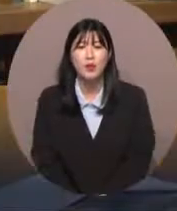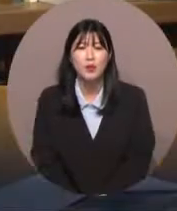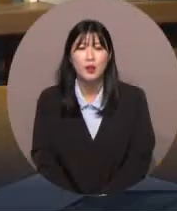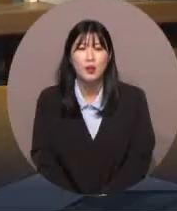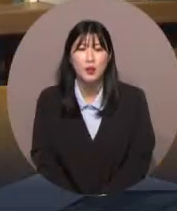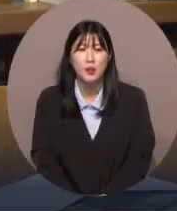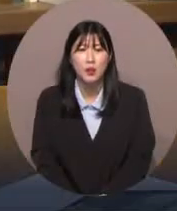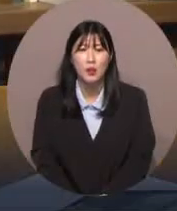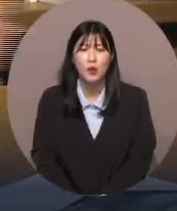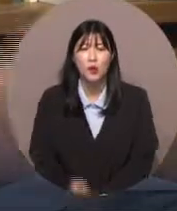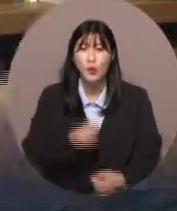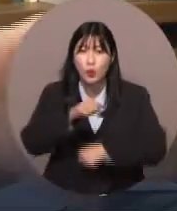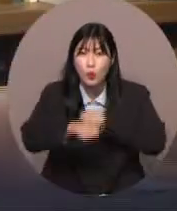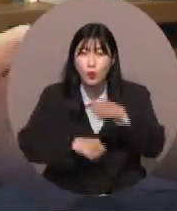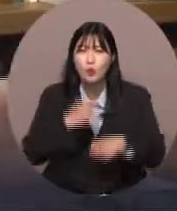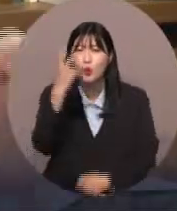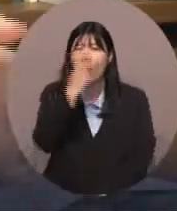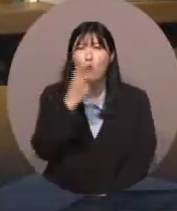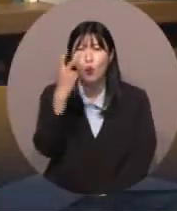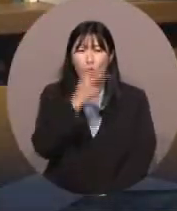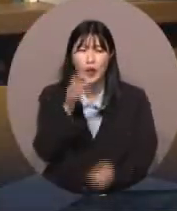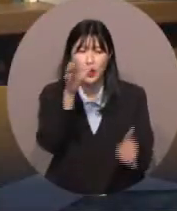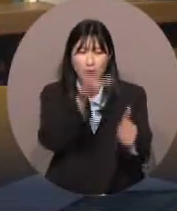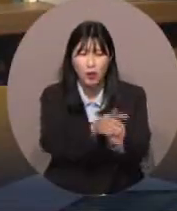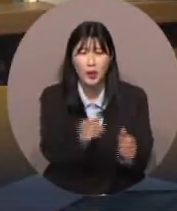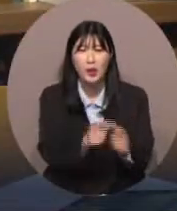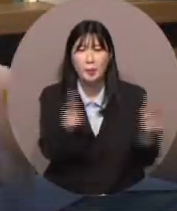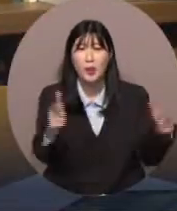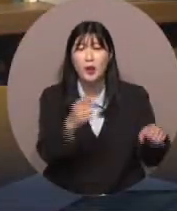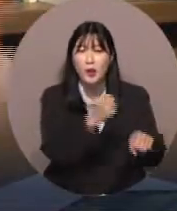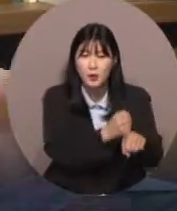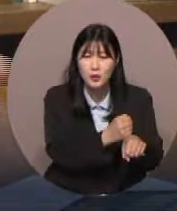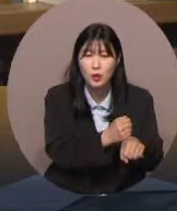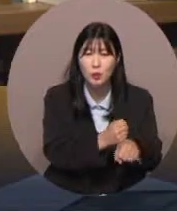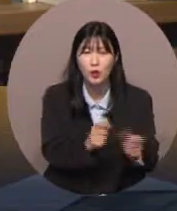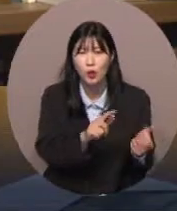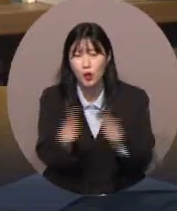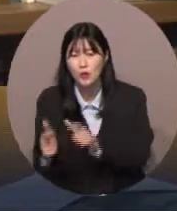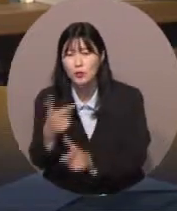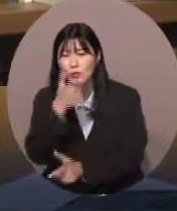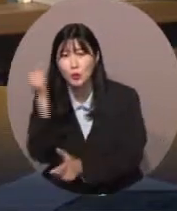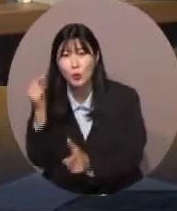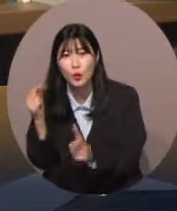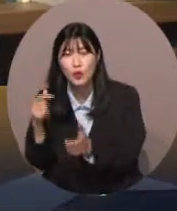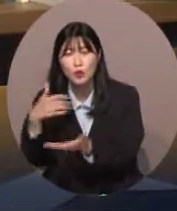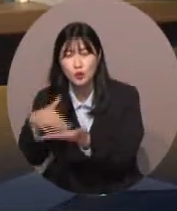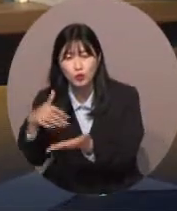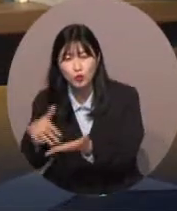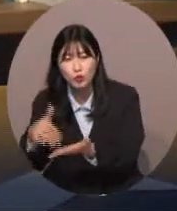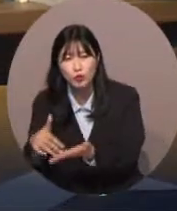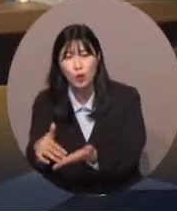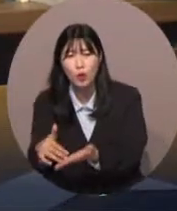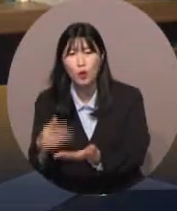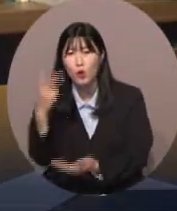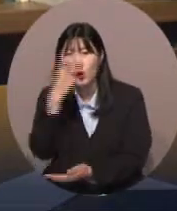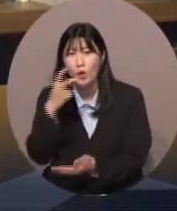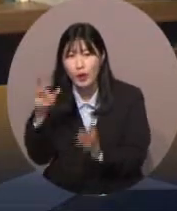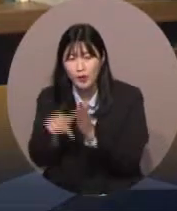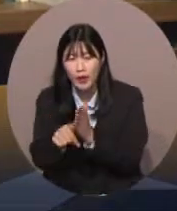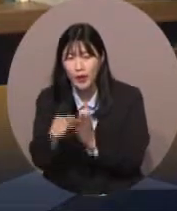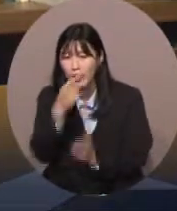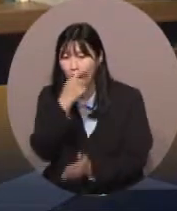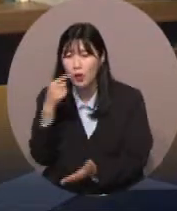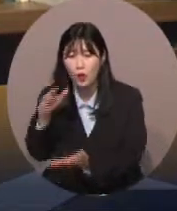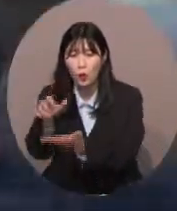명예감시원 이런 사람들이 역할을 확대해서 행정조치를 할 때 부족한 인력의 문제라든지 수사를 할 때 현장의